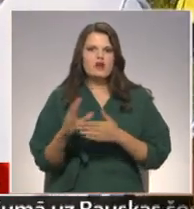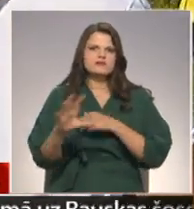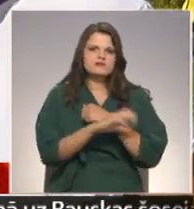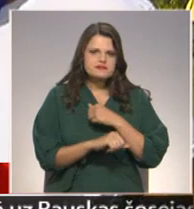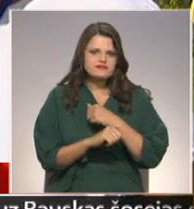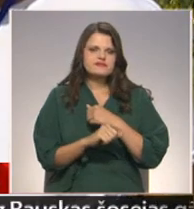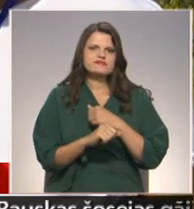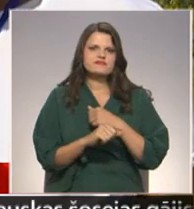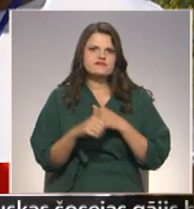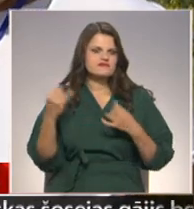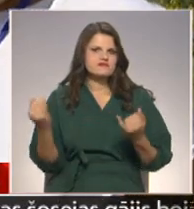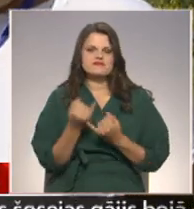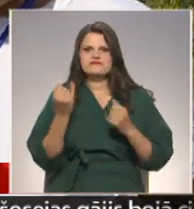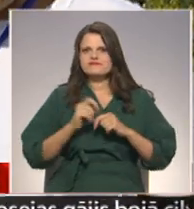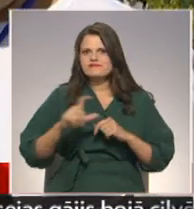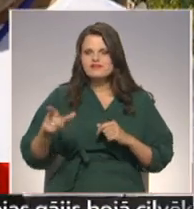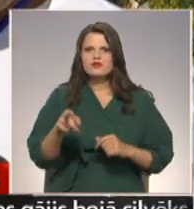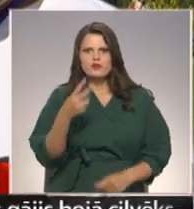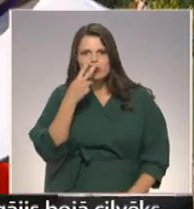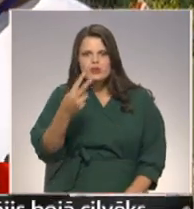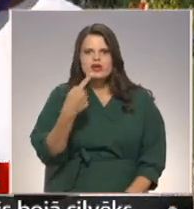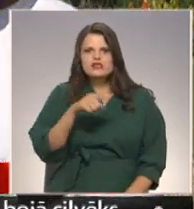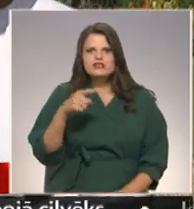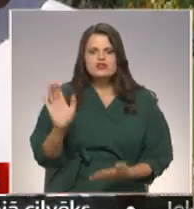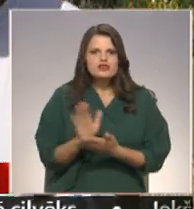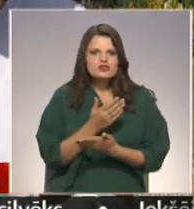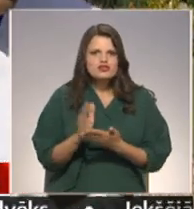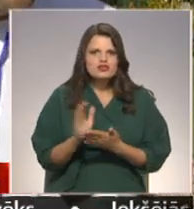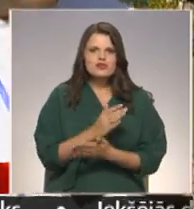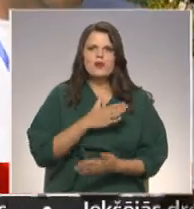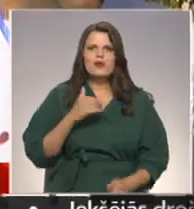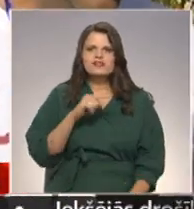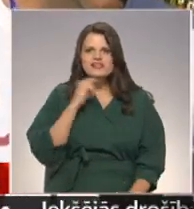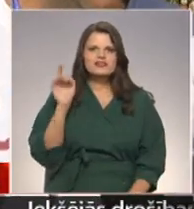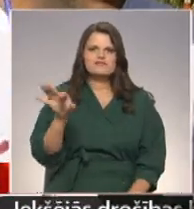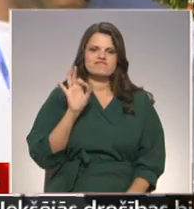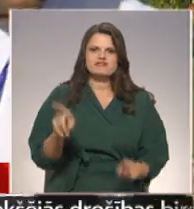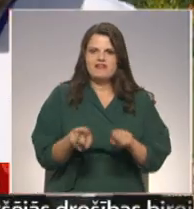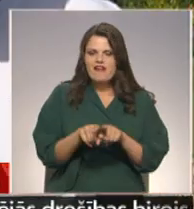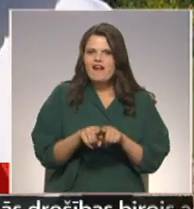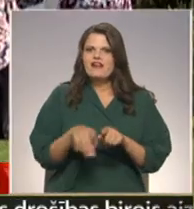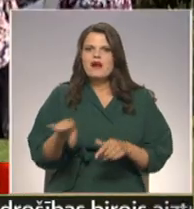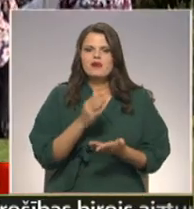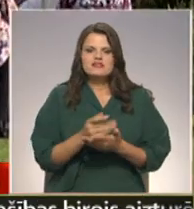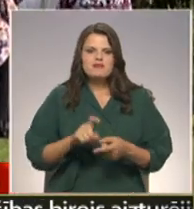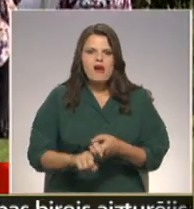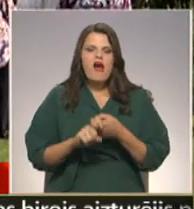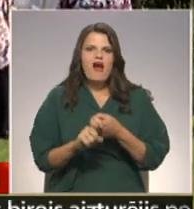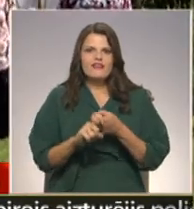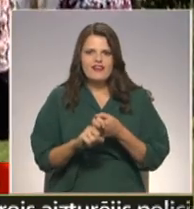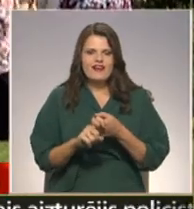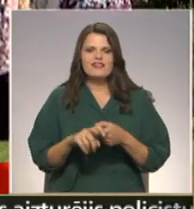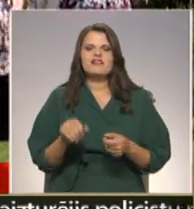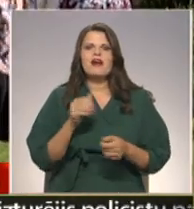beigās aizrāvāmies. Un tad, kad tu redzi, ja citu šķirni, nu, tad dikti gribas to arī. Mēs esam atkarīgi. Dars ir